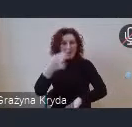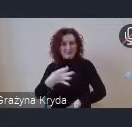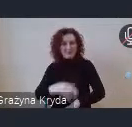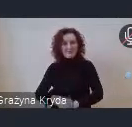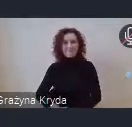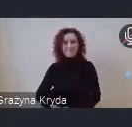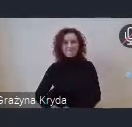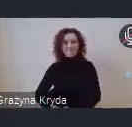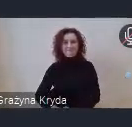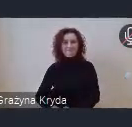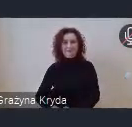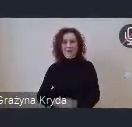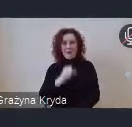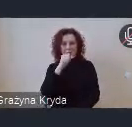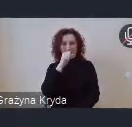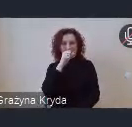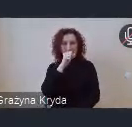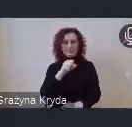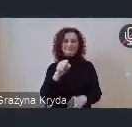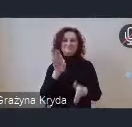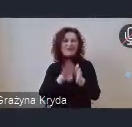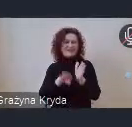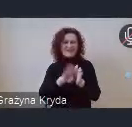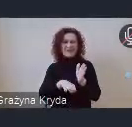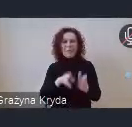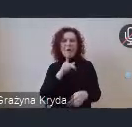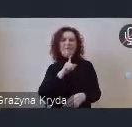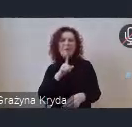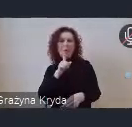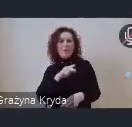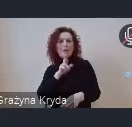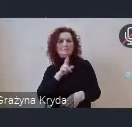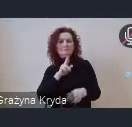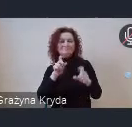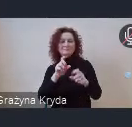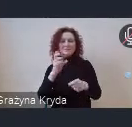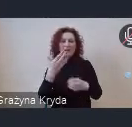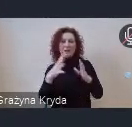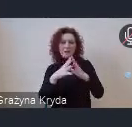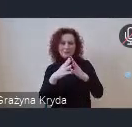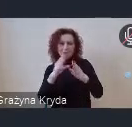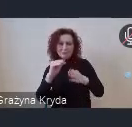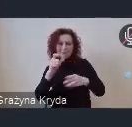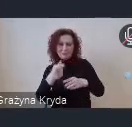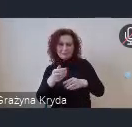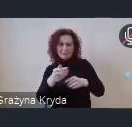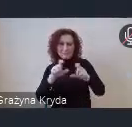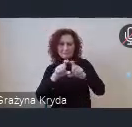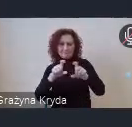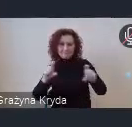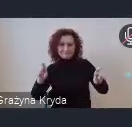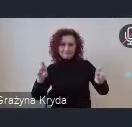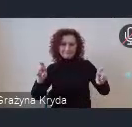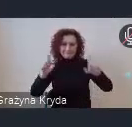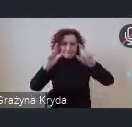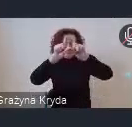tak to zwykła folia No taśma Foliowa ale żeby miała minimum 10 centymetrów i dwa takie pasy jeden 110 drugi